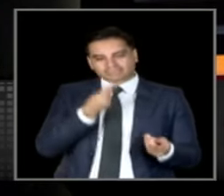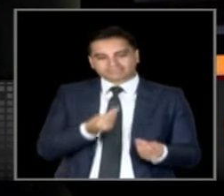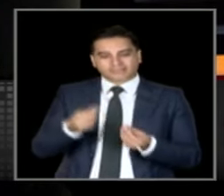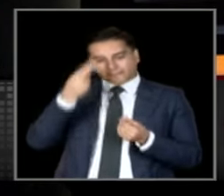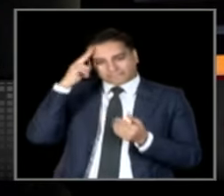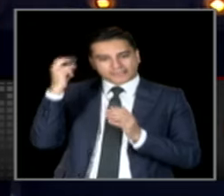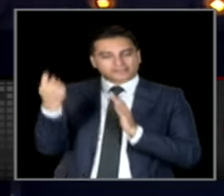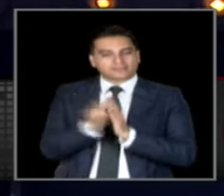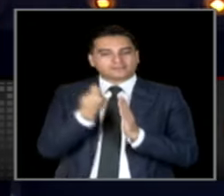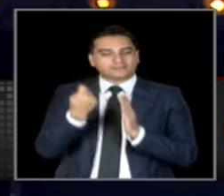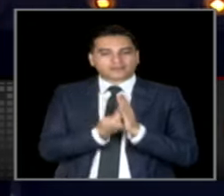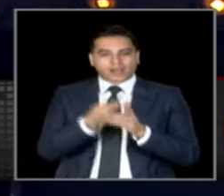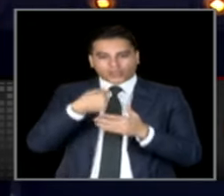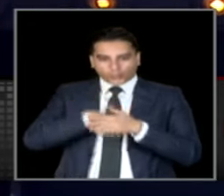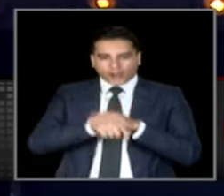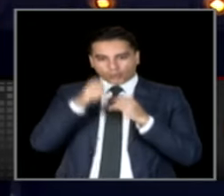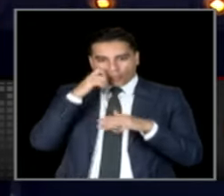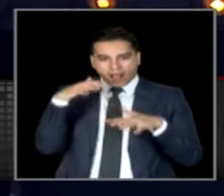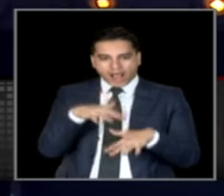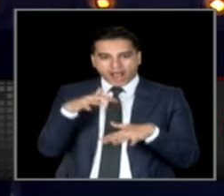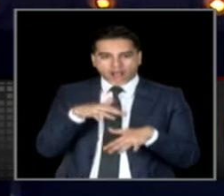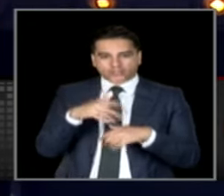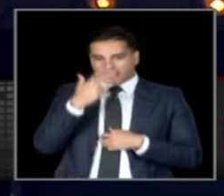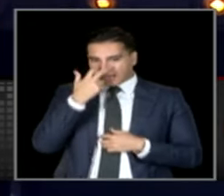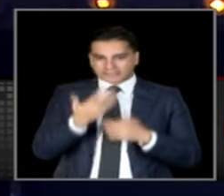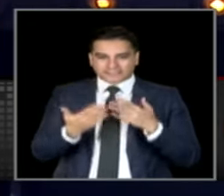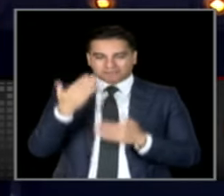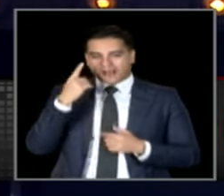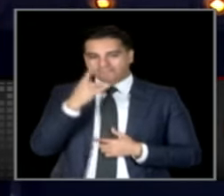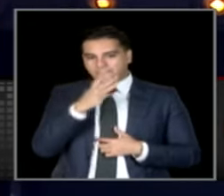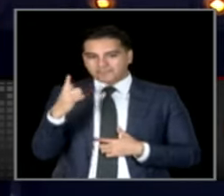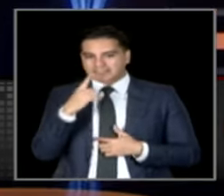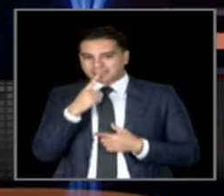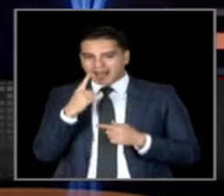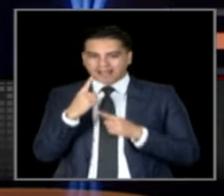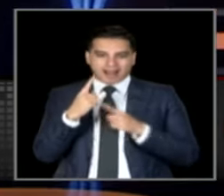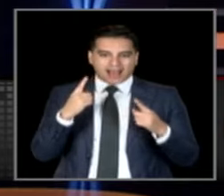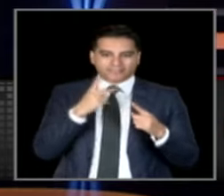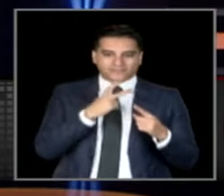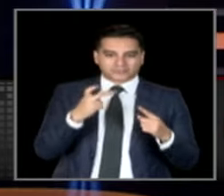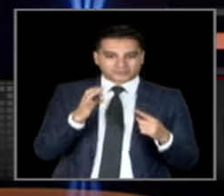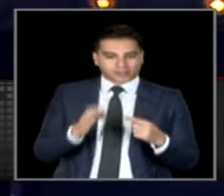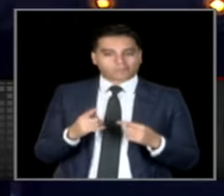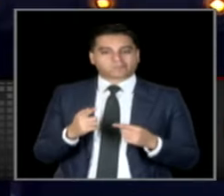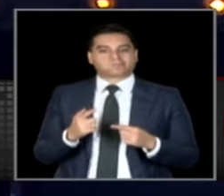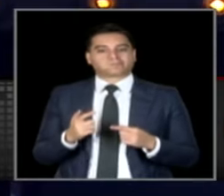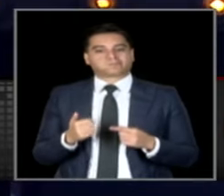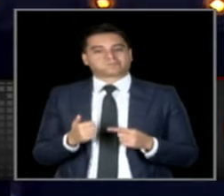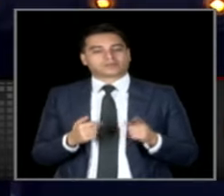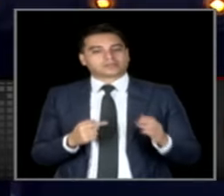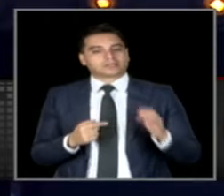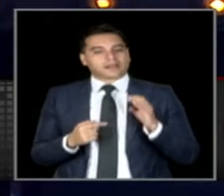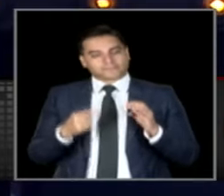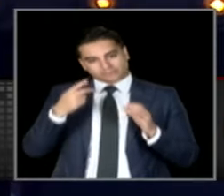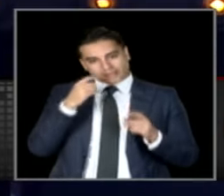اتولد وعاش في مصر في القرن الاثناشر الميلادي. عندك الإجابة يا ربيع؟ طبعاً عند ميدو. القصيدة